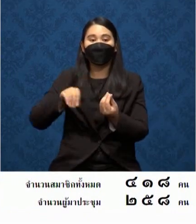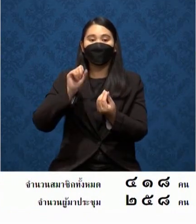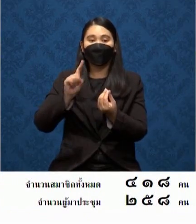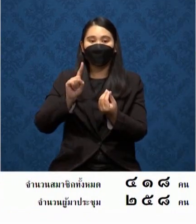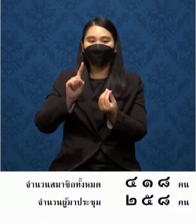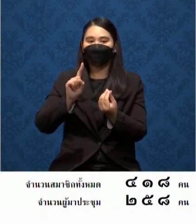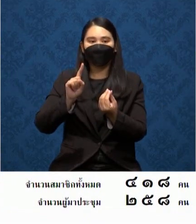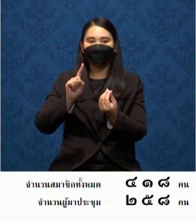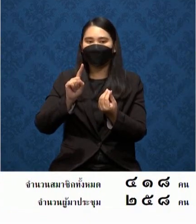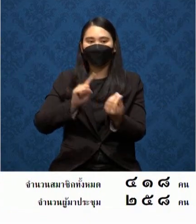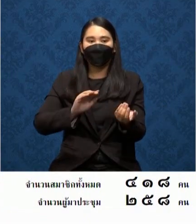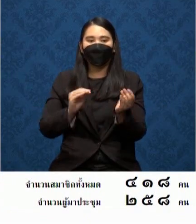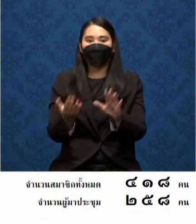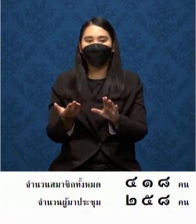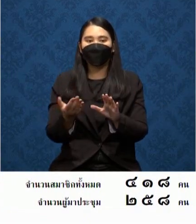วโดยสิ้นเชิง